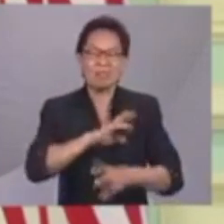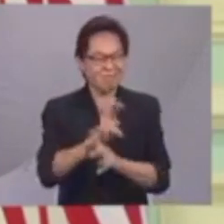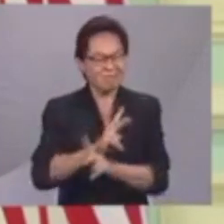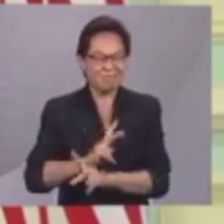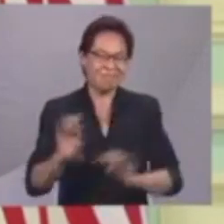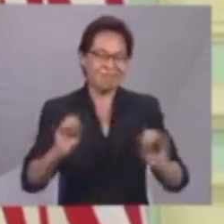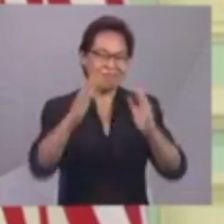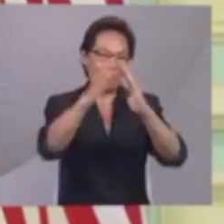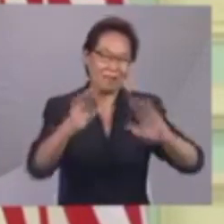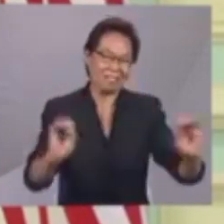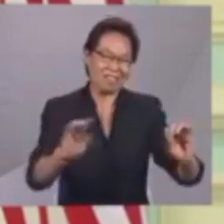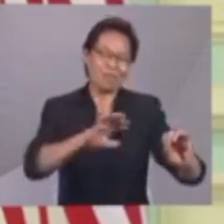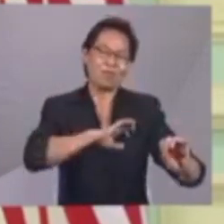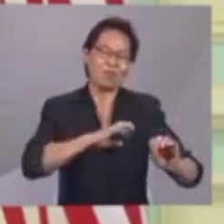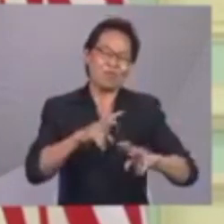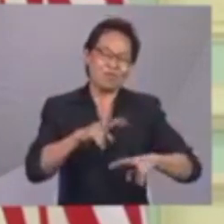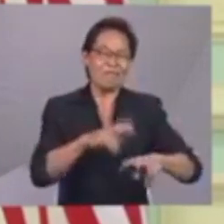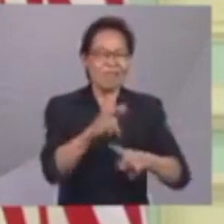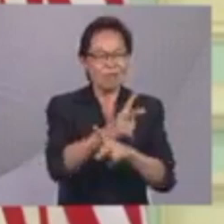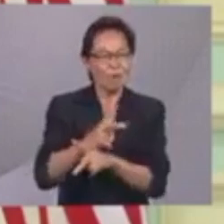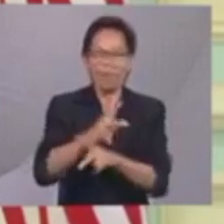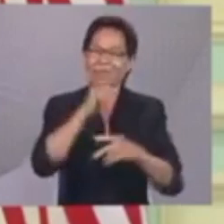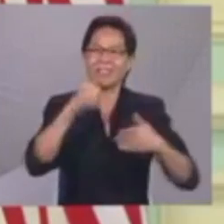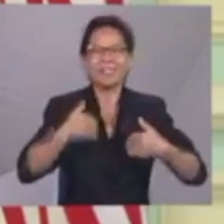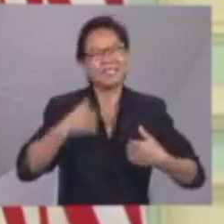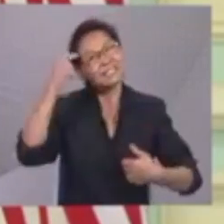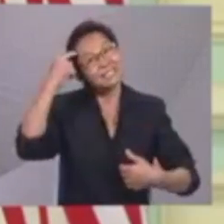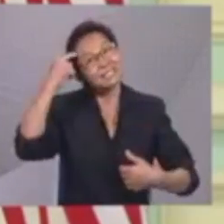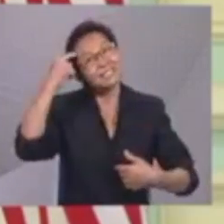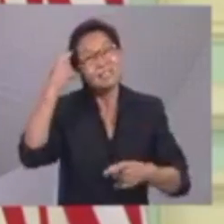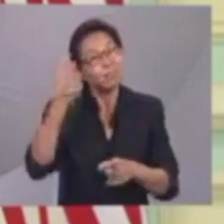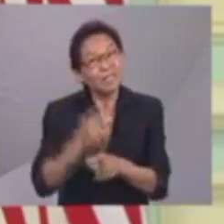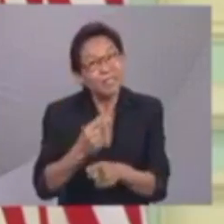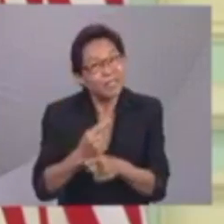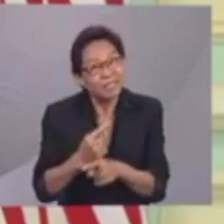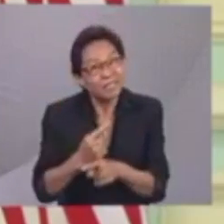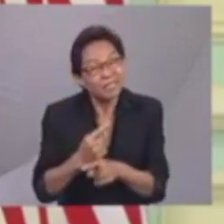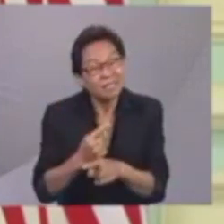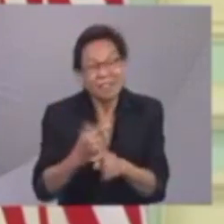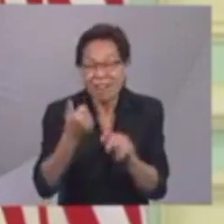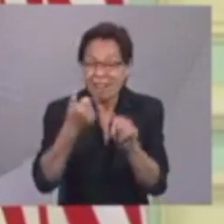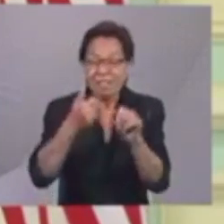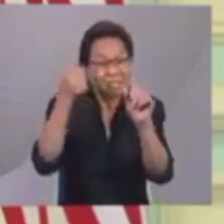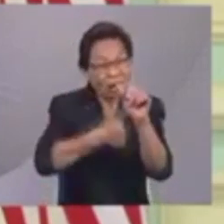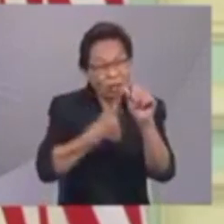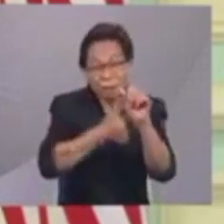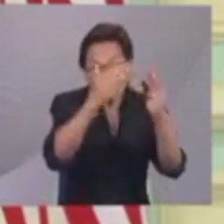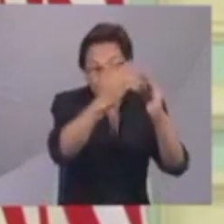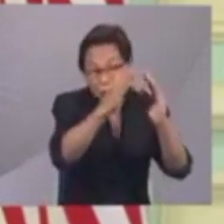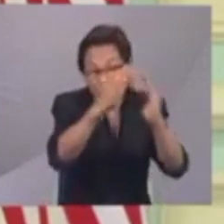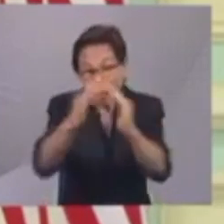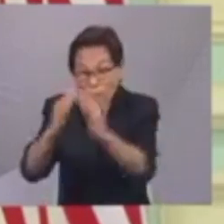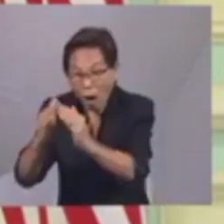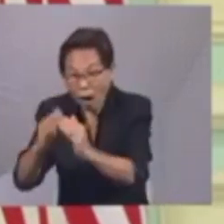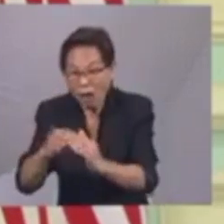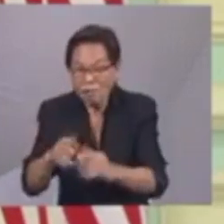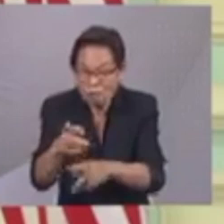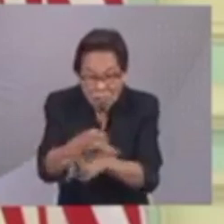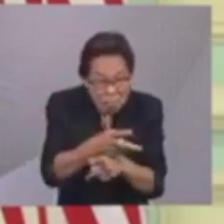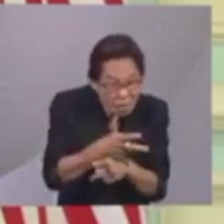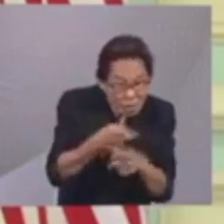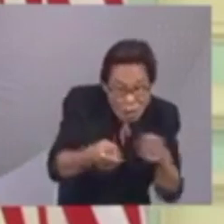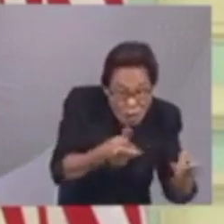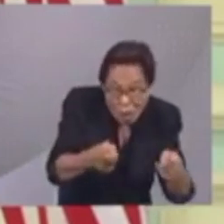mengawal rumah mereka. Betul. Tak mungkin setiap rumah akan dikawal. Tetapi saya dimaklumkan tadi